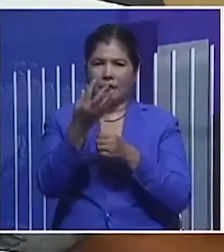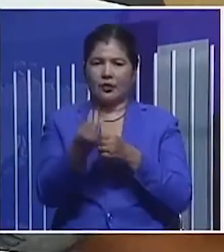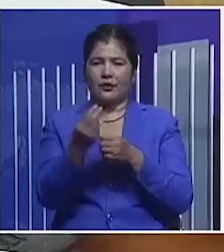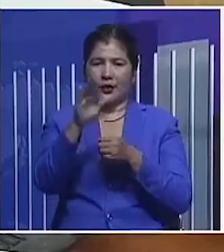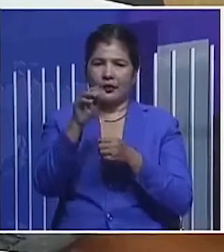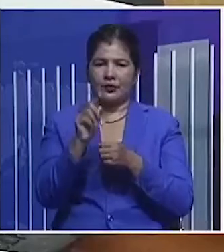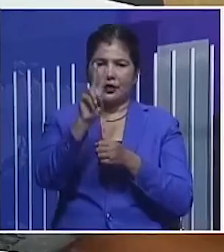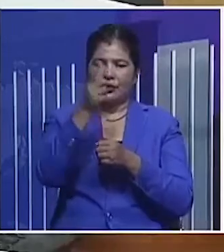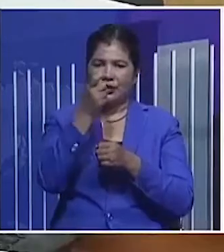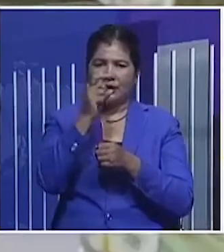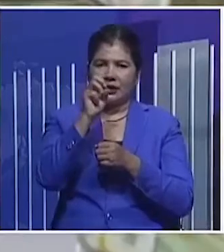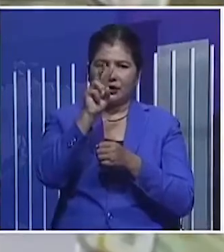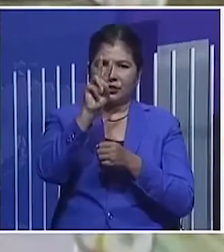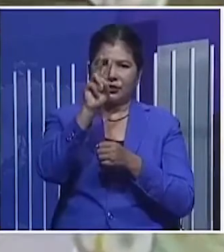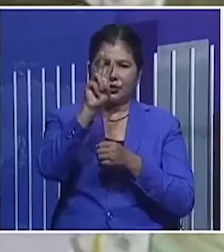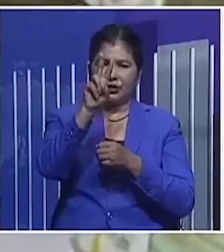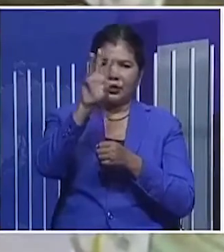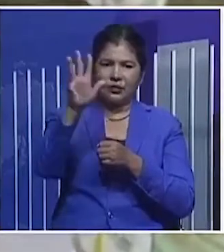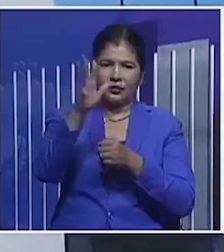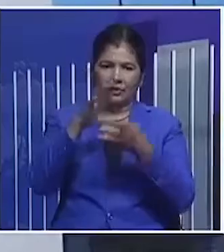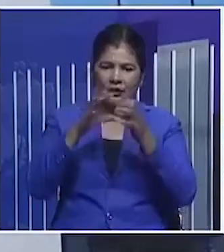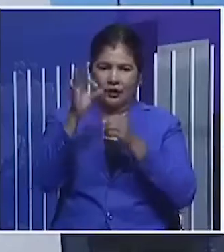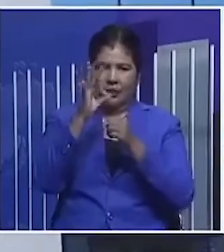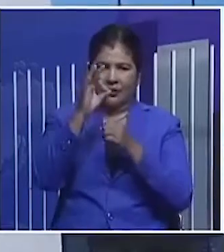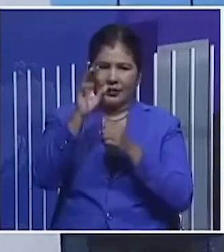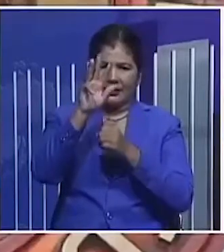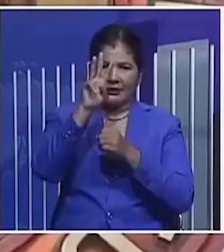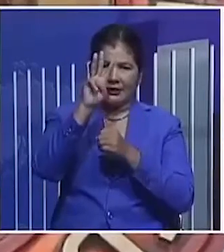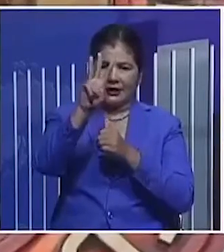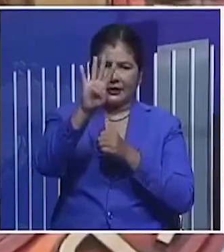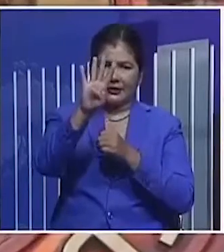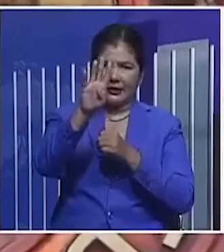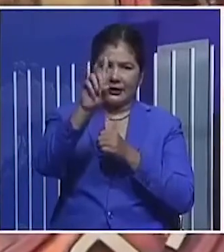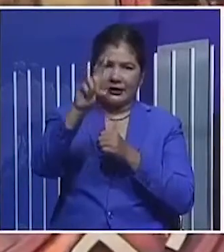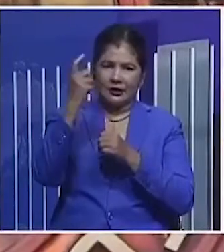छ। 229 कम्पनीका 47,11,000 कित्ता शेयर